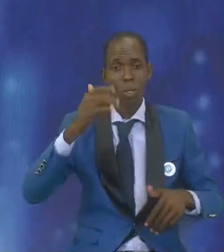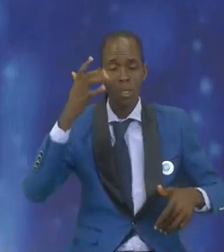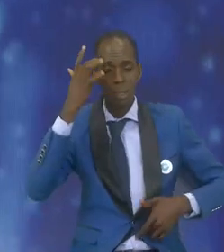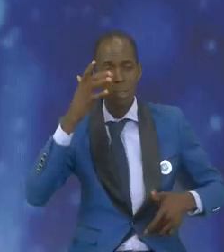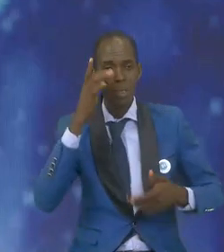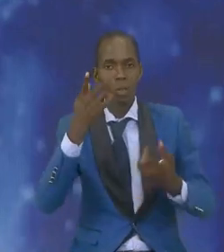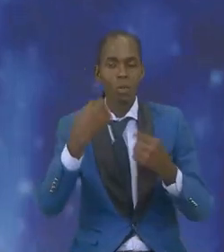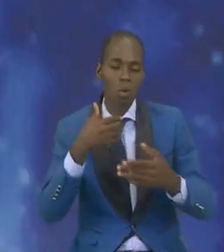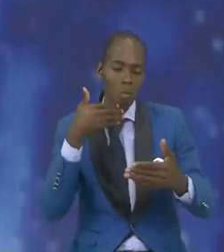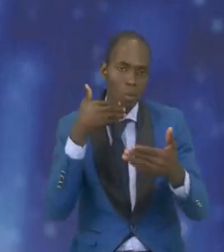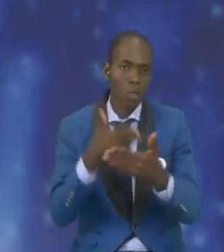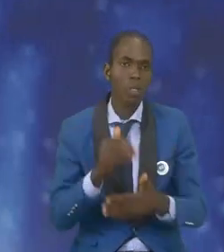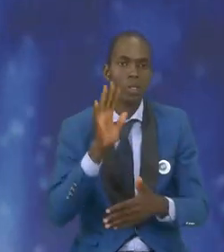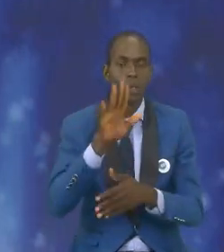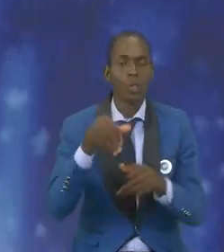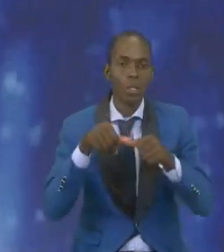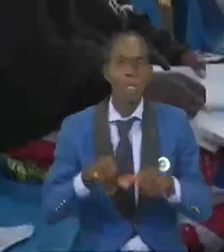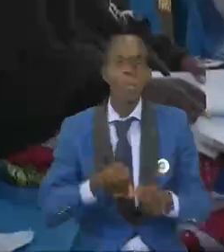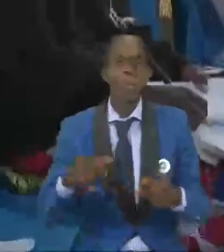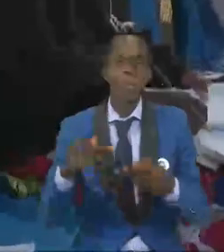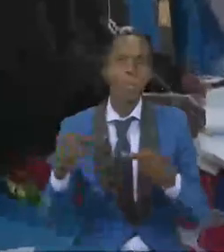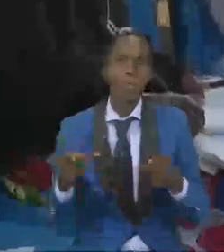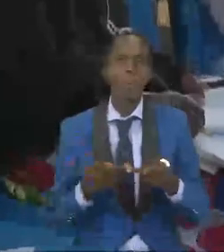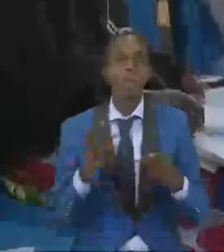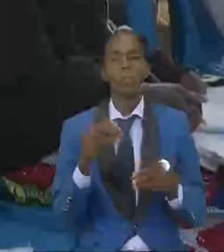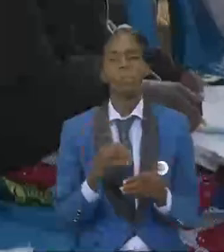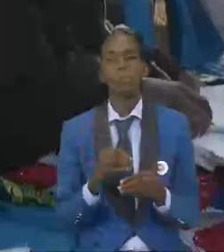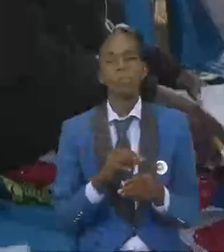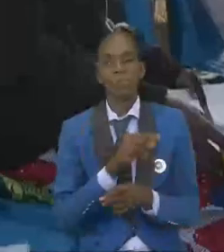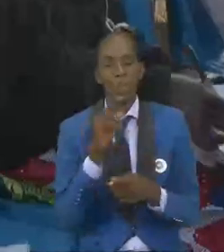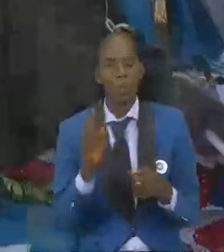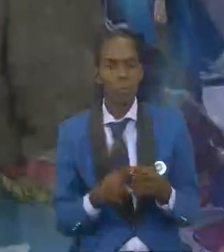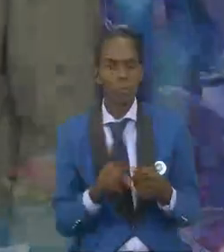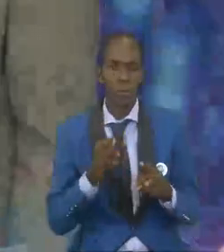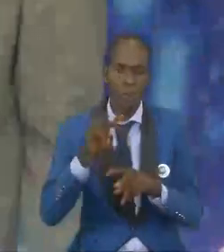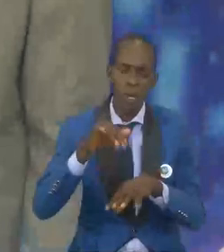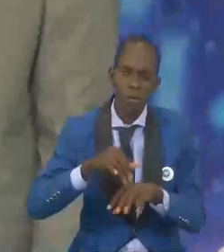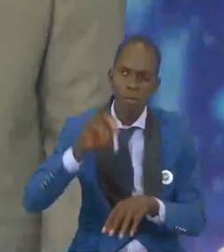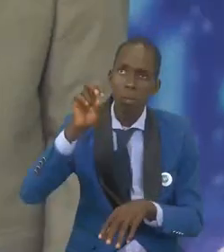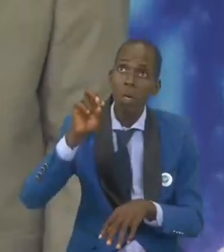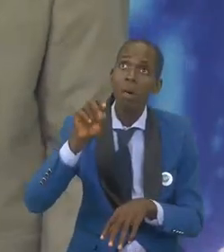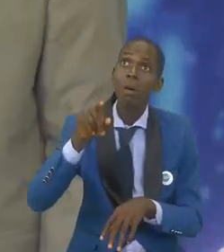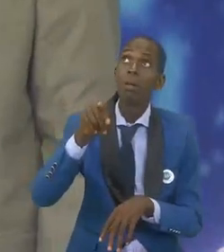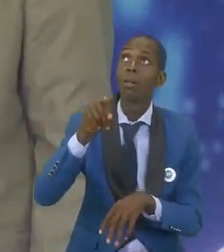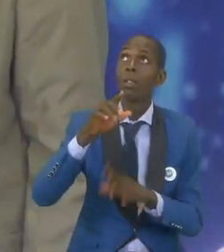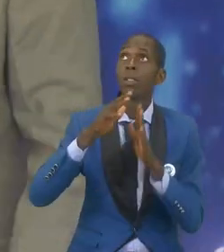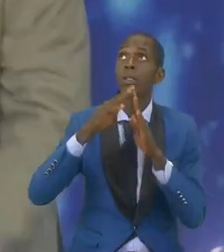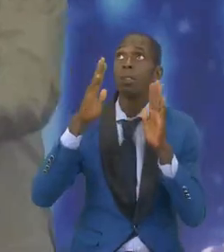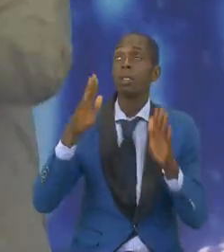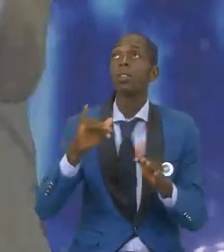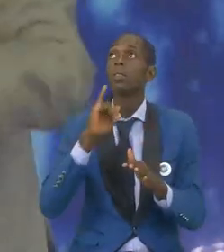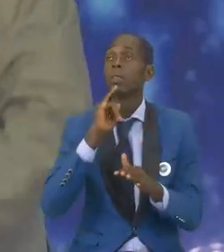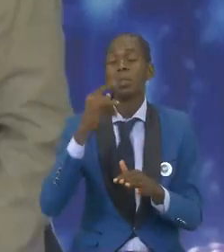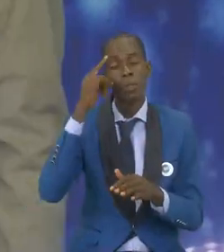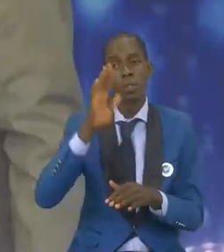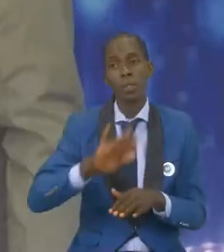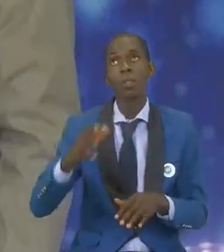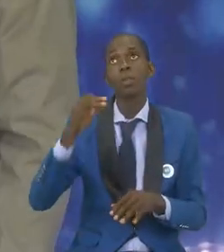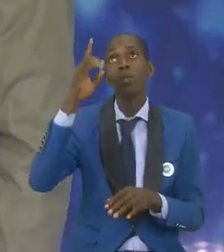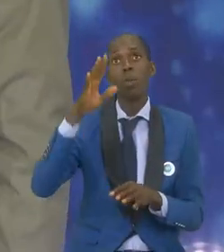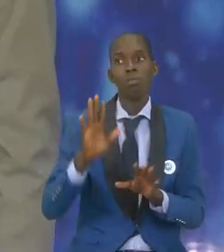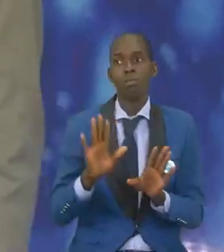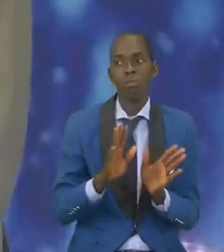maladie aucune infinité aucune maladie incurable s'approchera de ta tante quand il regarde la